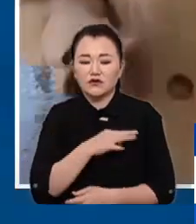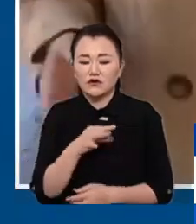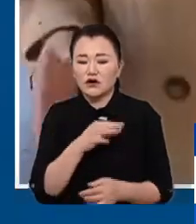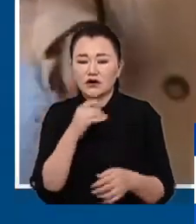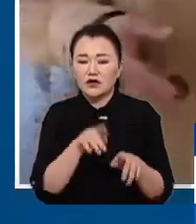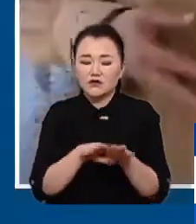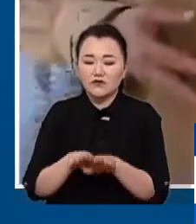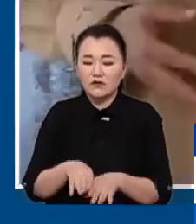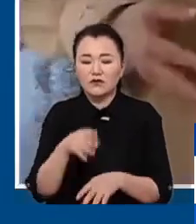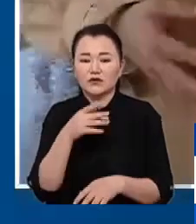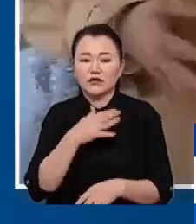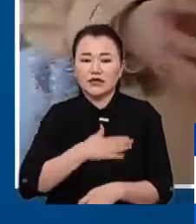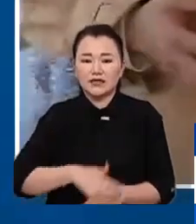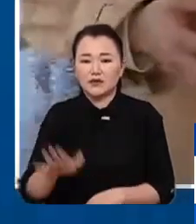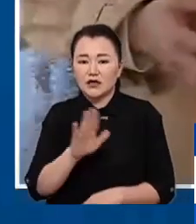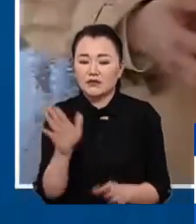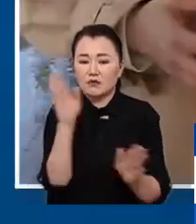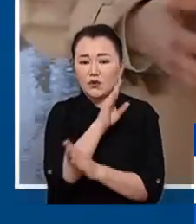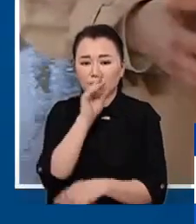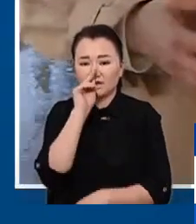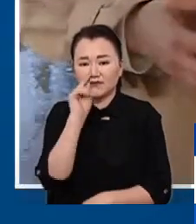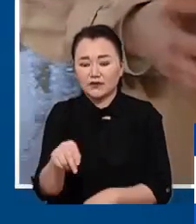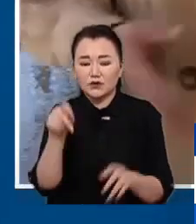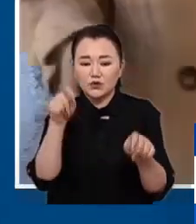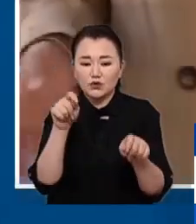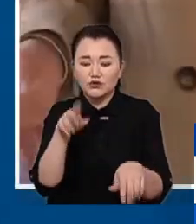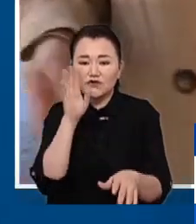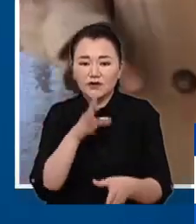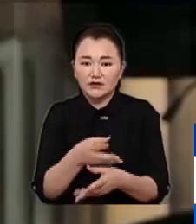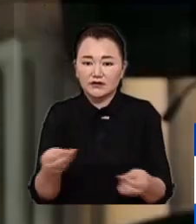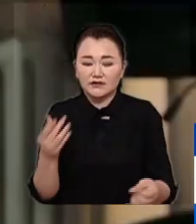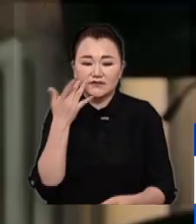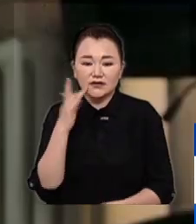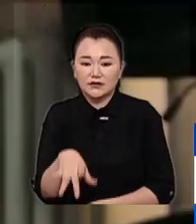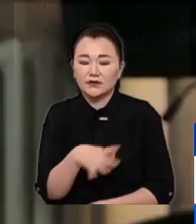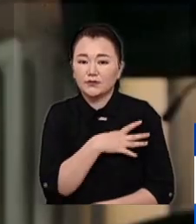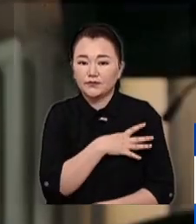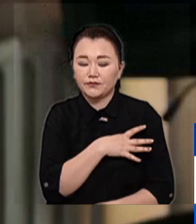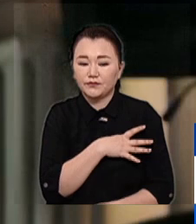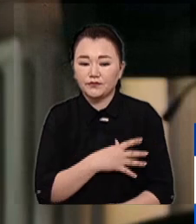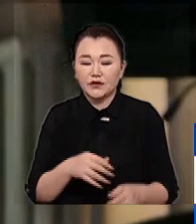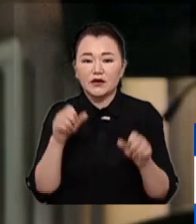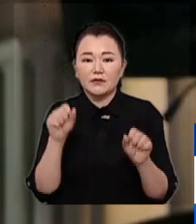мнении, винят неблагоприятную погоду. Но ведь дожди и талые воды были всегда. Основная масса